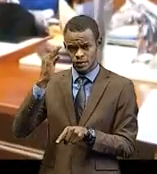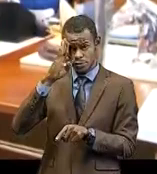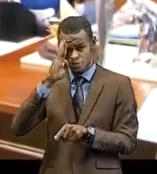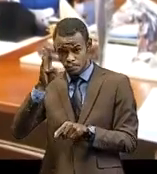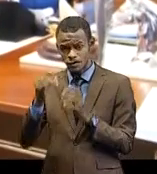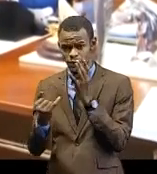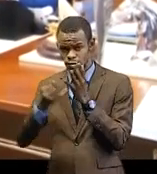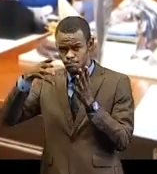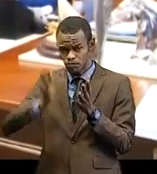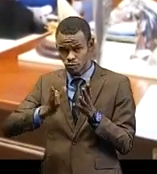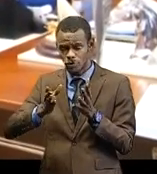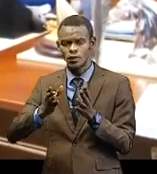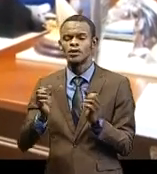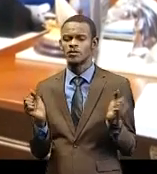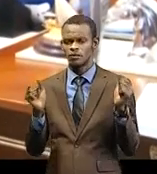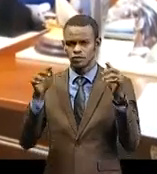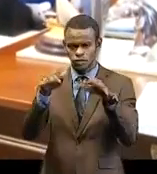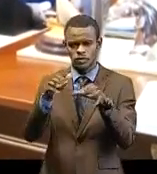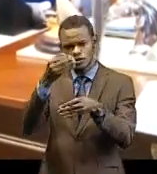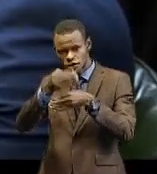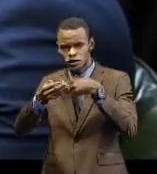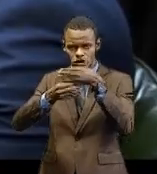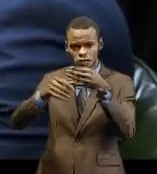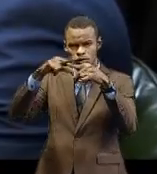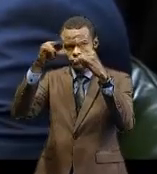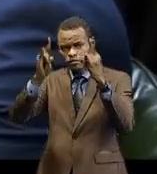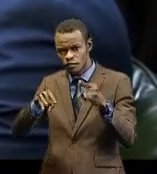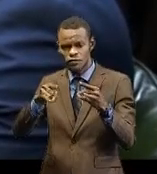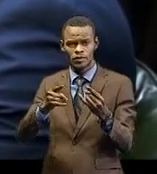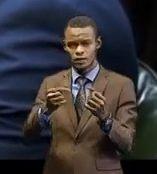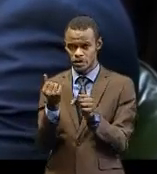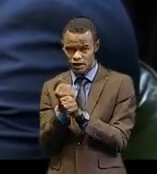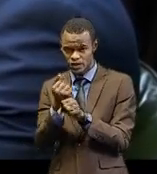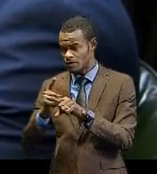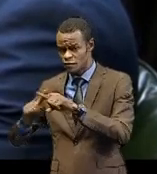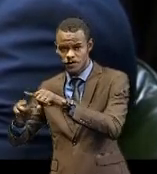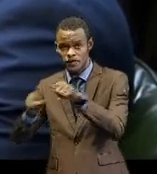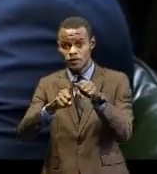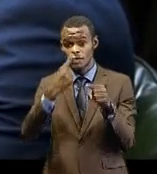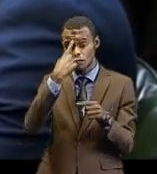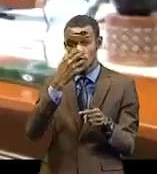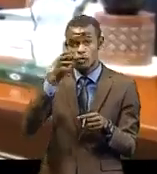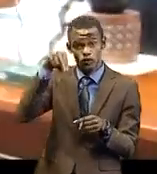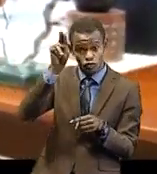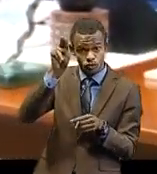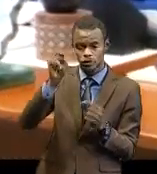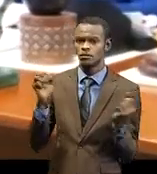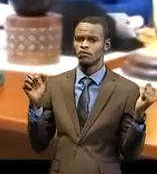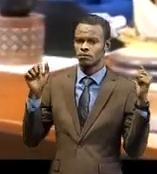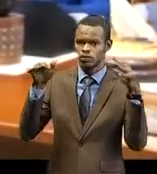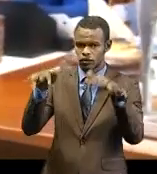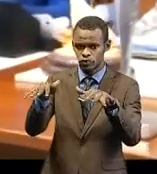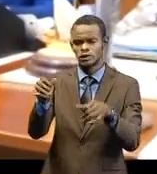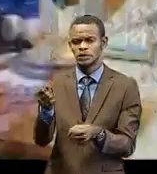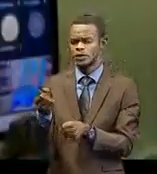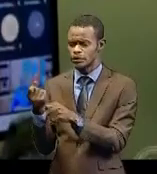dans la construction des abris pour le sinistré de l'éruption du Nyiragongo dans le Nord Kivu vient de démontrer le savoir-faire de